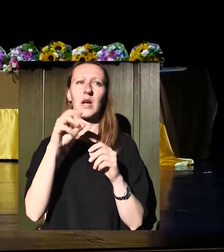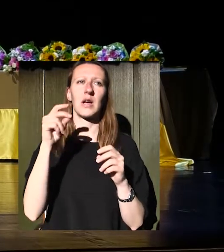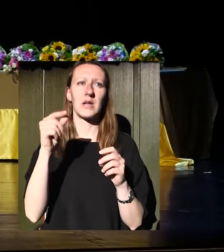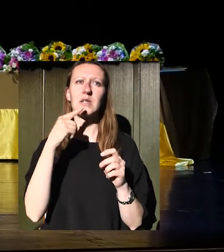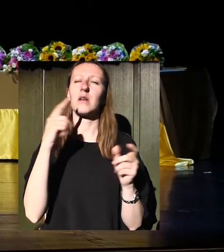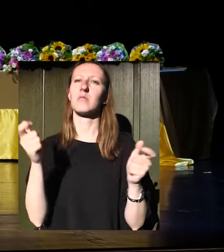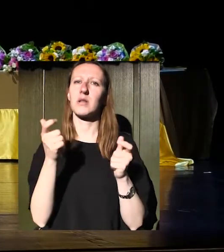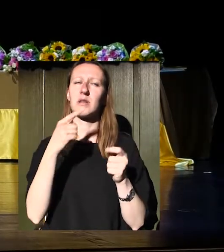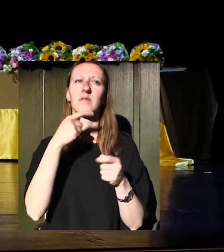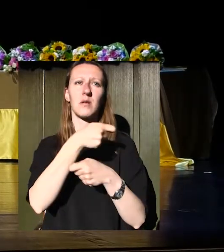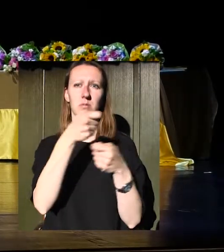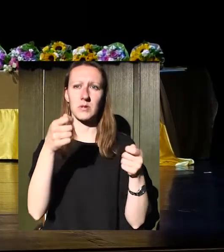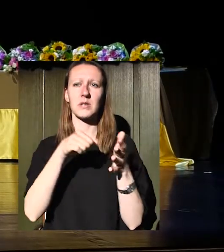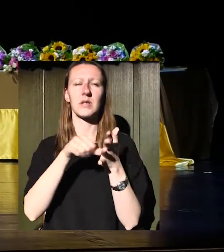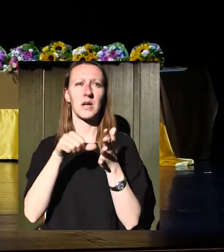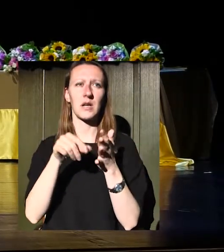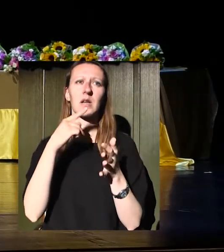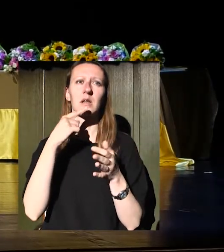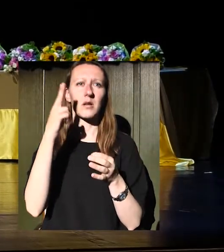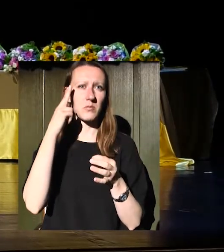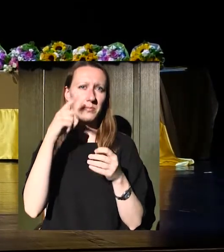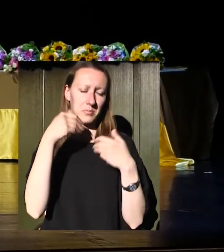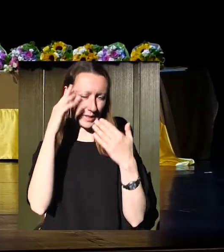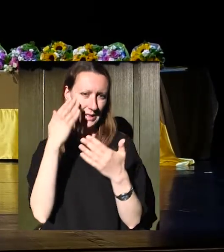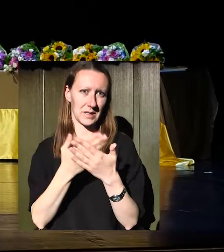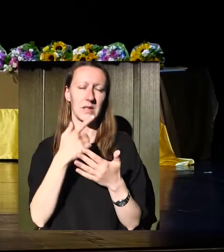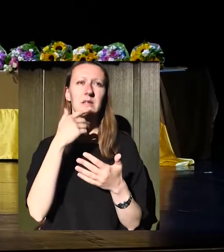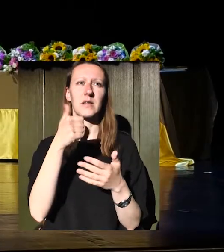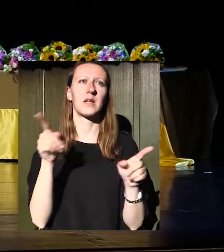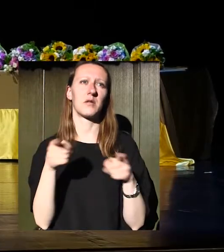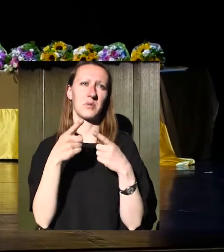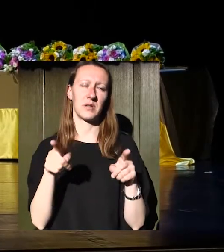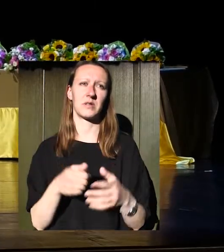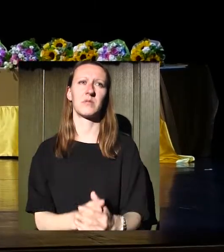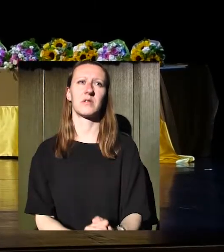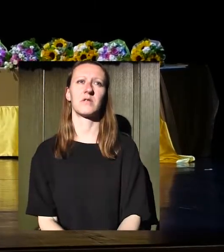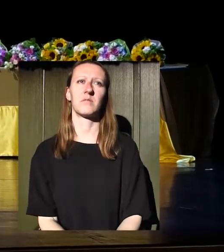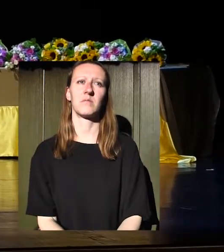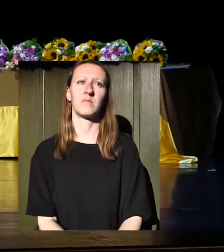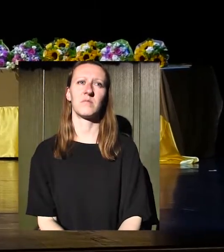a introdurci alla cerimonia della consegna dei premi e dei riconoscimenti con un brano musicale.